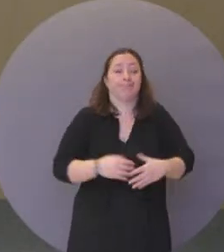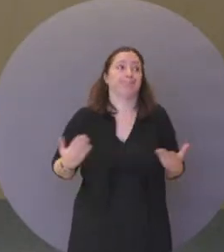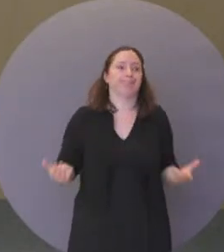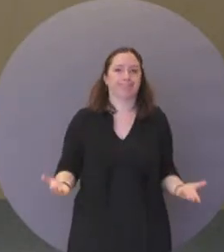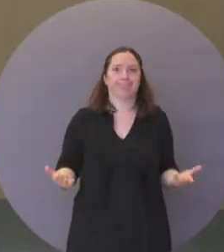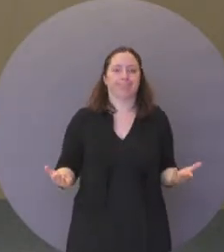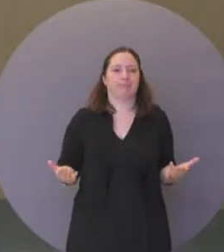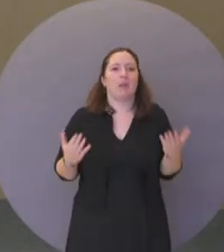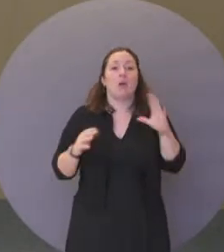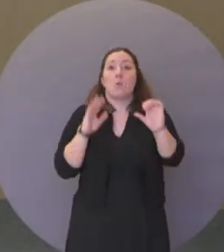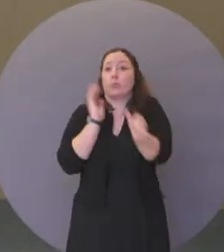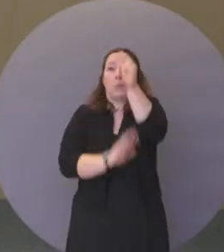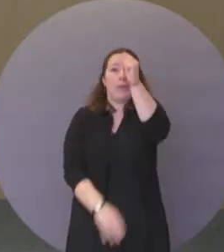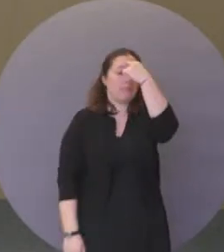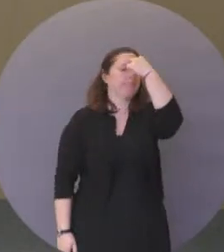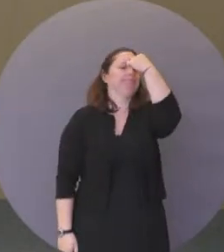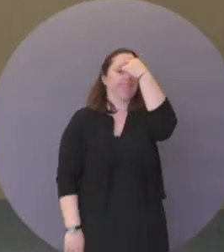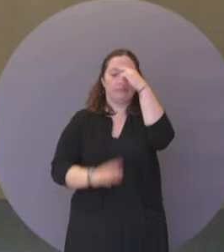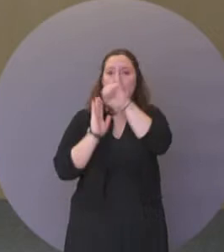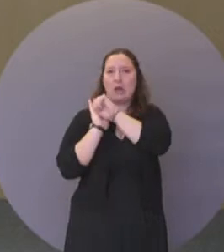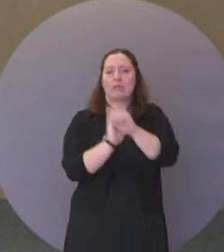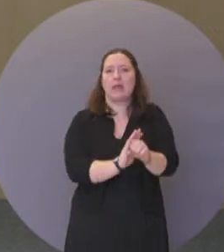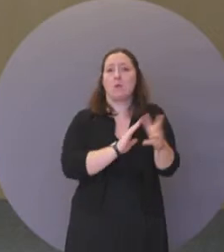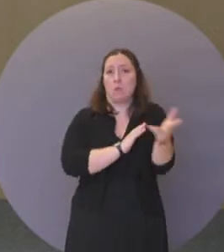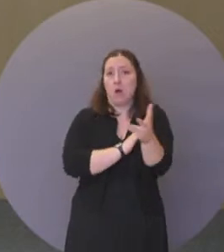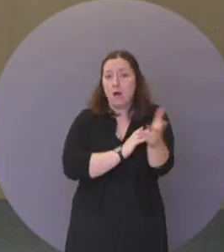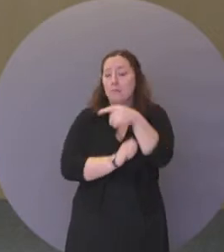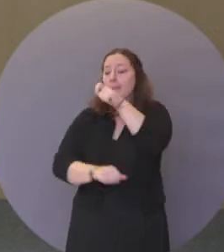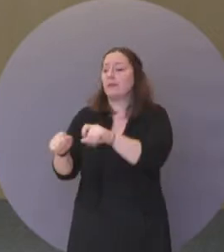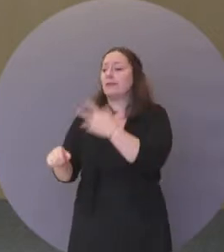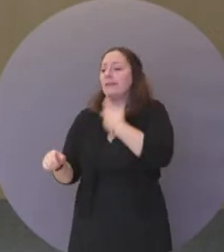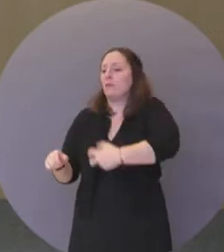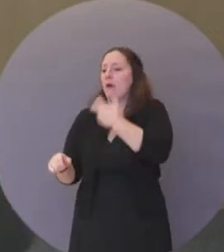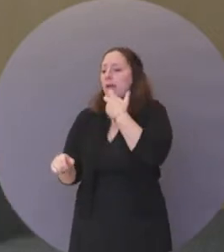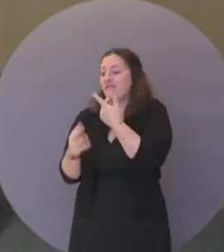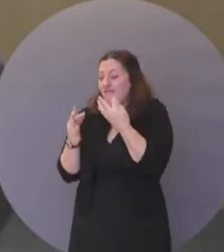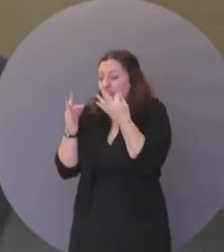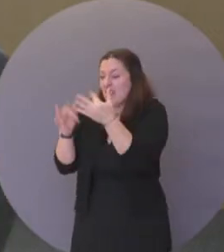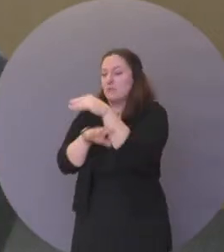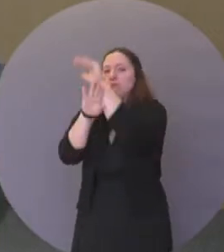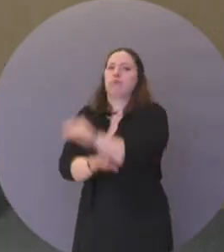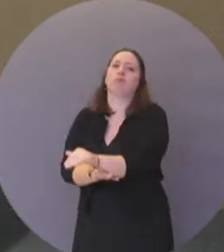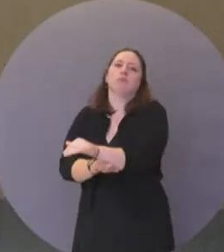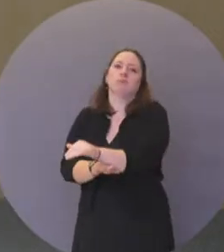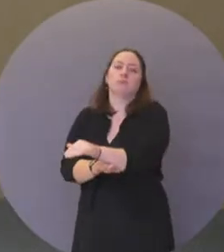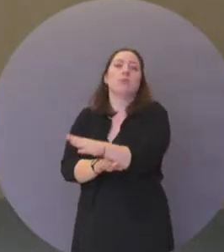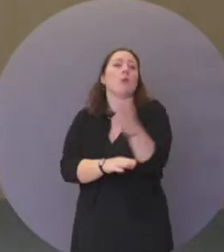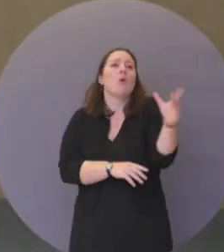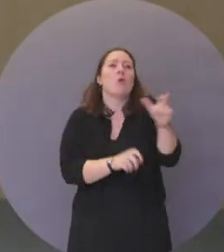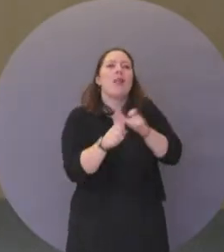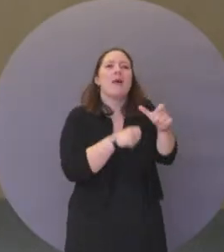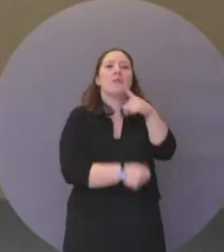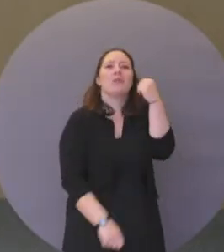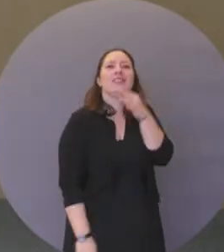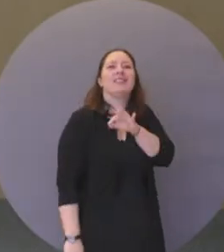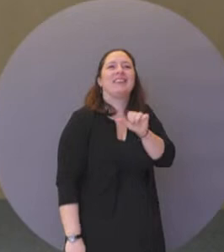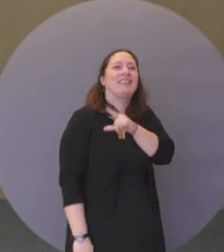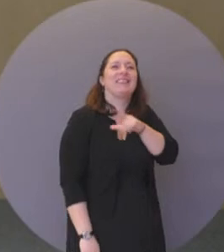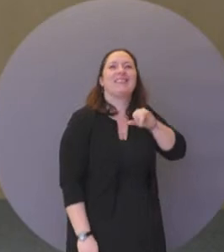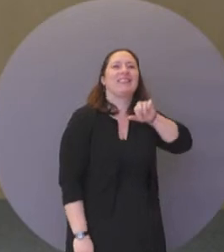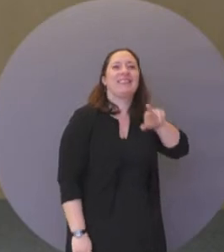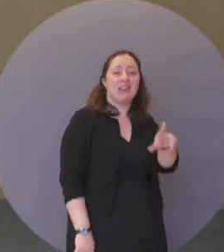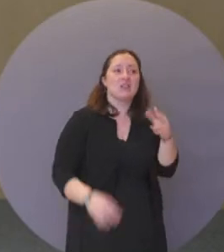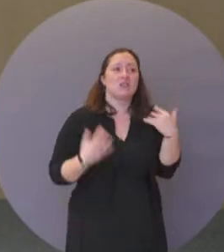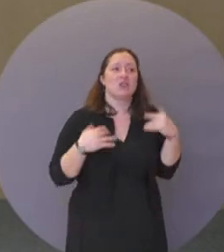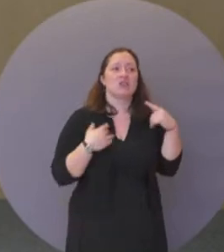préoccupations est d'abord de protéger nos concitoyens et notamment les plus fragiles notre collègue Tessier a développé les actions contrepoint notre